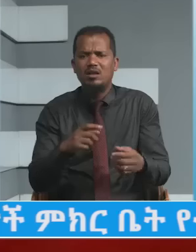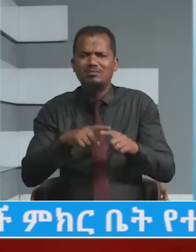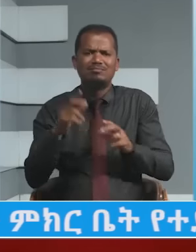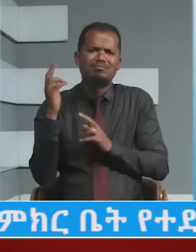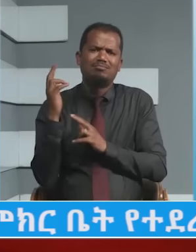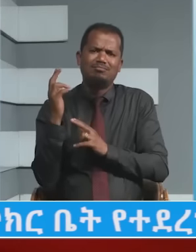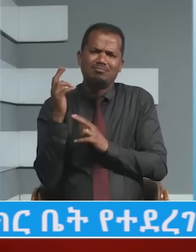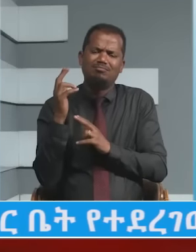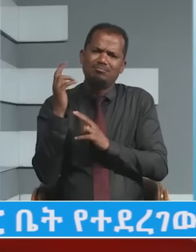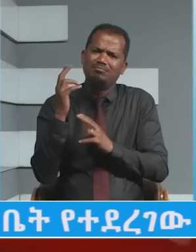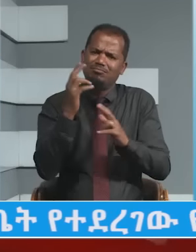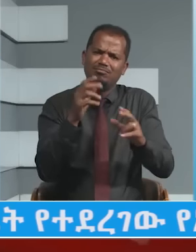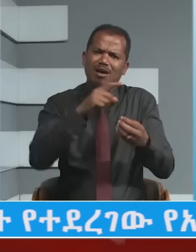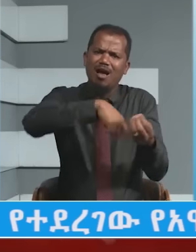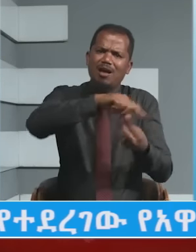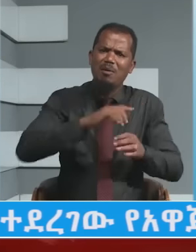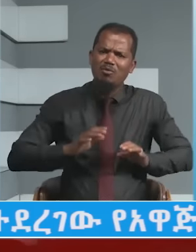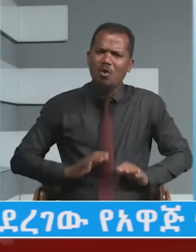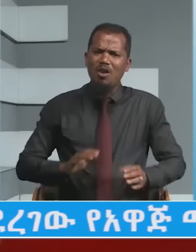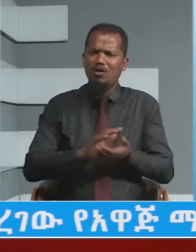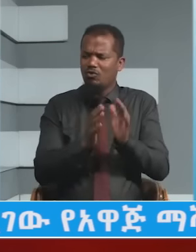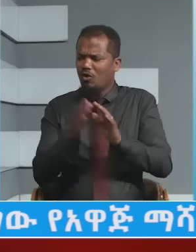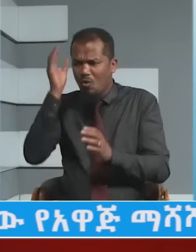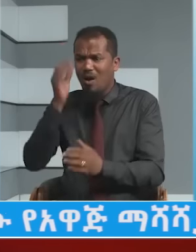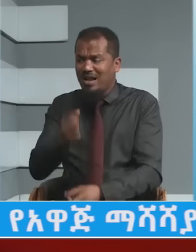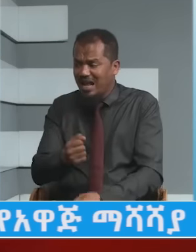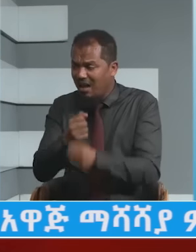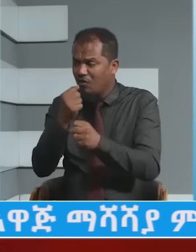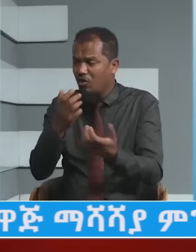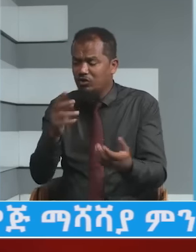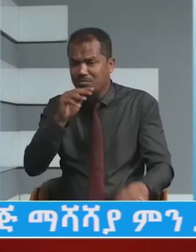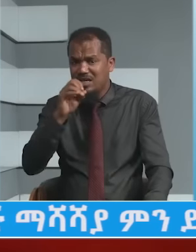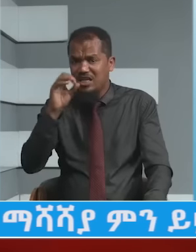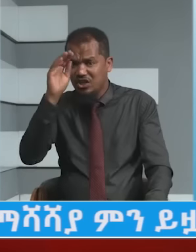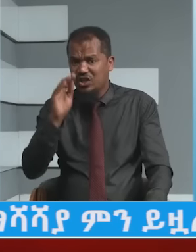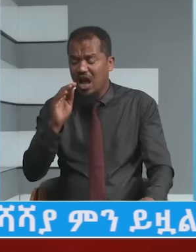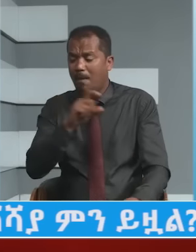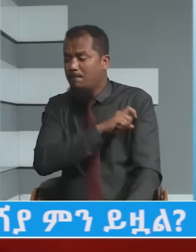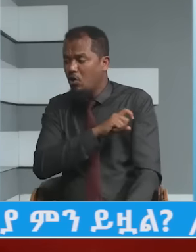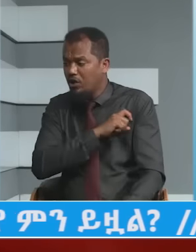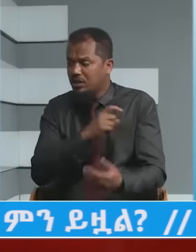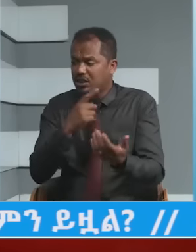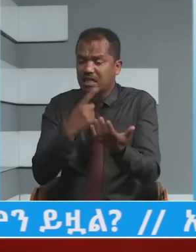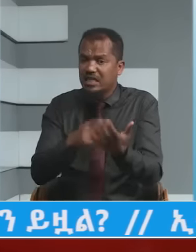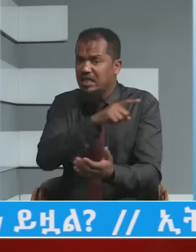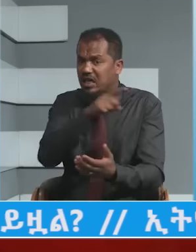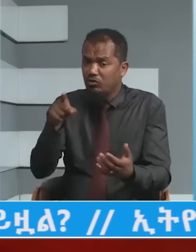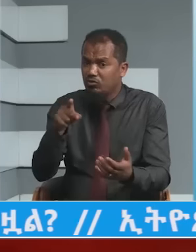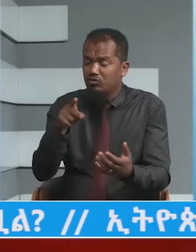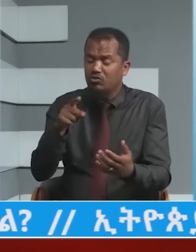ግን ከነትጥቃቸው ከነአደረጃጀታቸው በት የአካባቢ ተወላጆች ነው የህወሓት ደጋፊዎች አሉ። አለም ኢንሻአላህ ፖሊስ የትግራይ ሰራዊት ይባላል ቲዲኤፍ